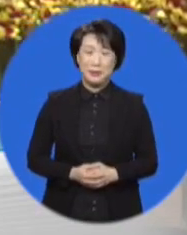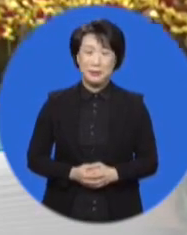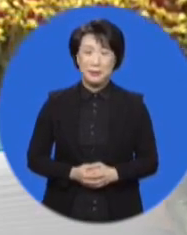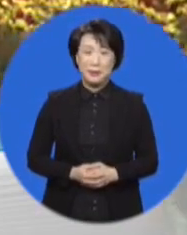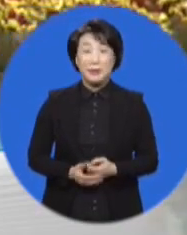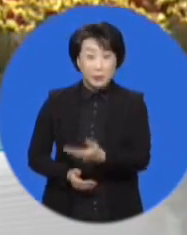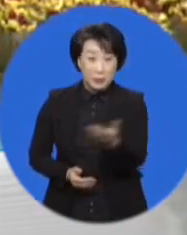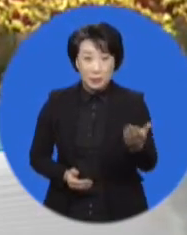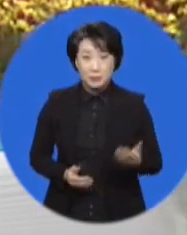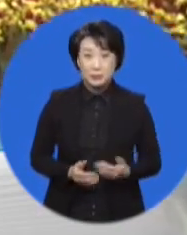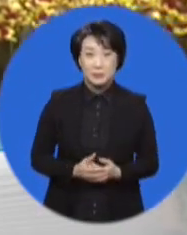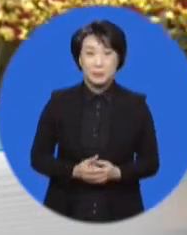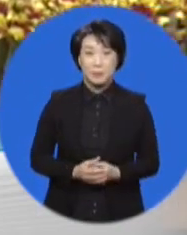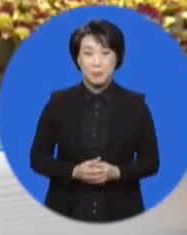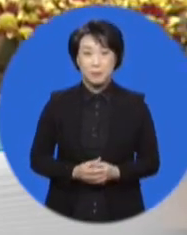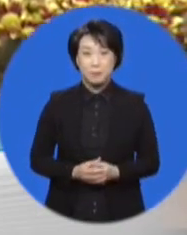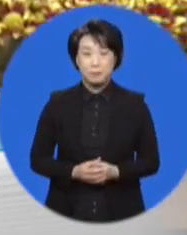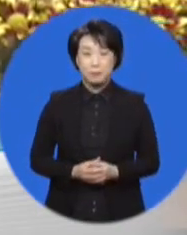여러분